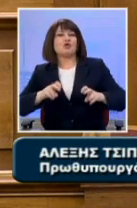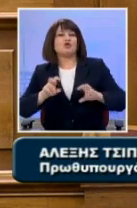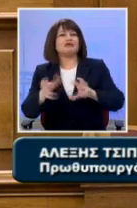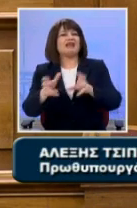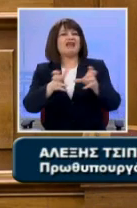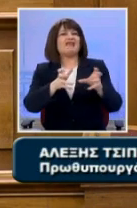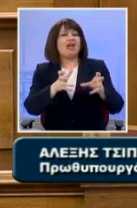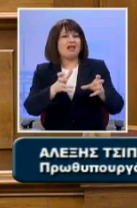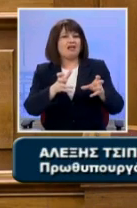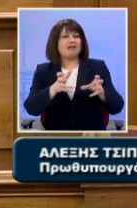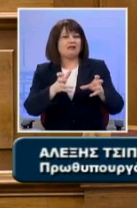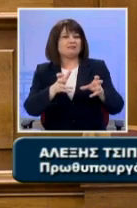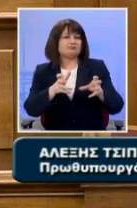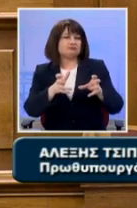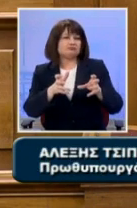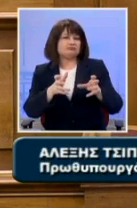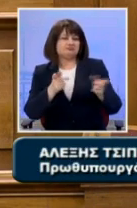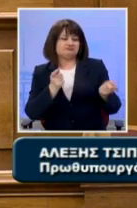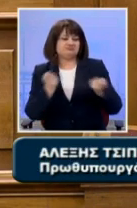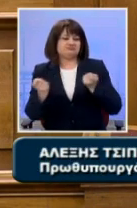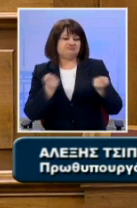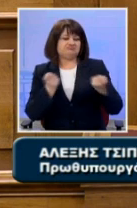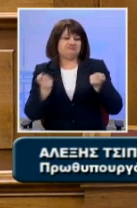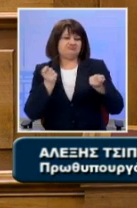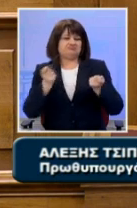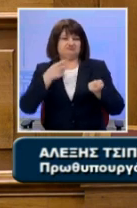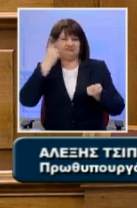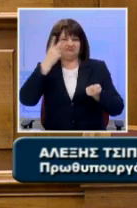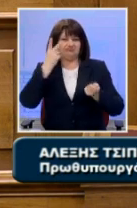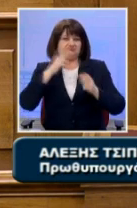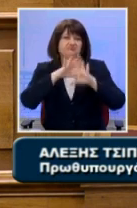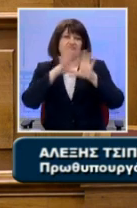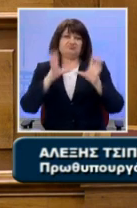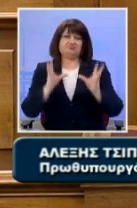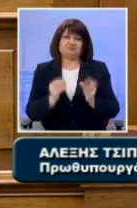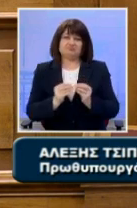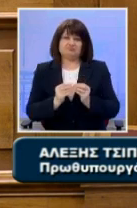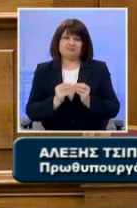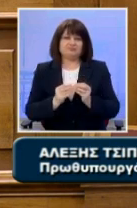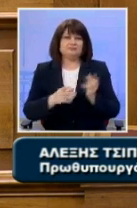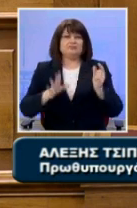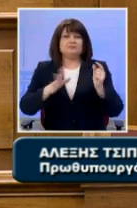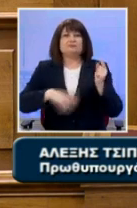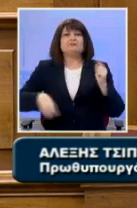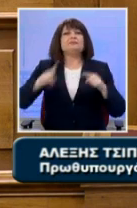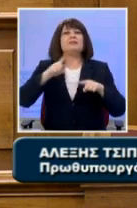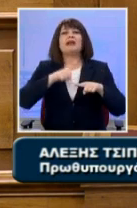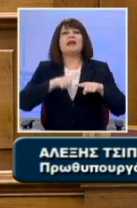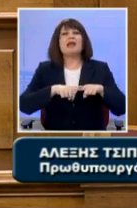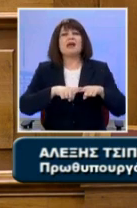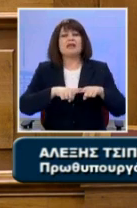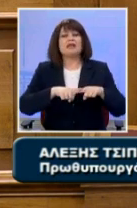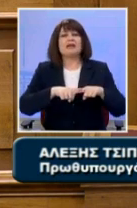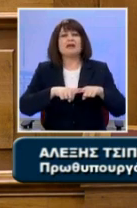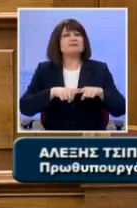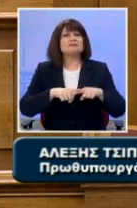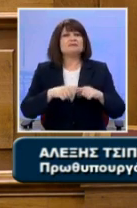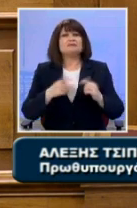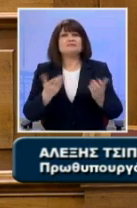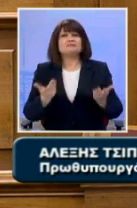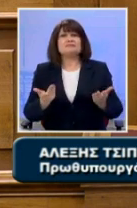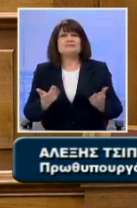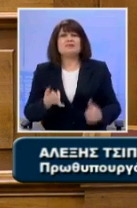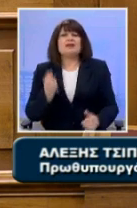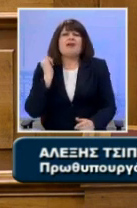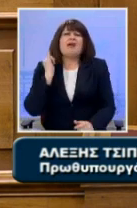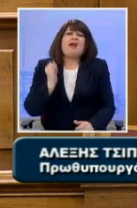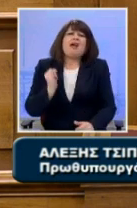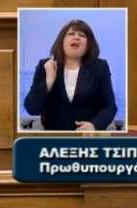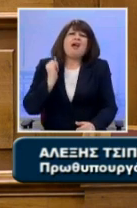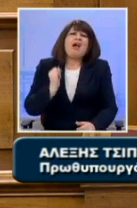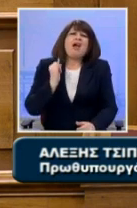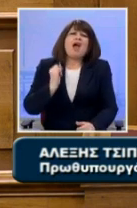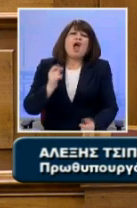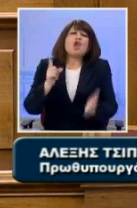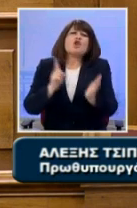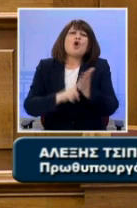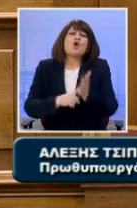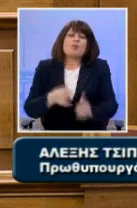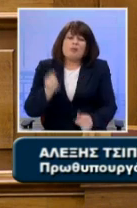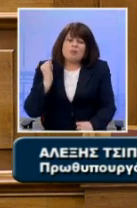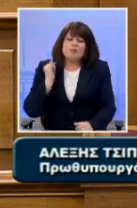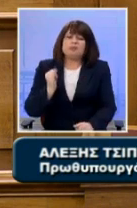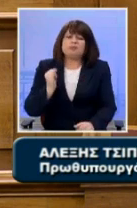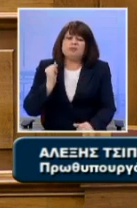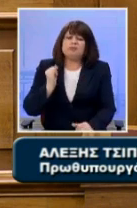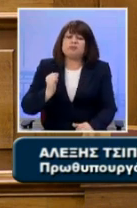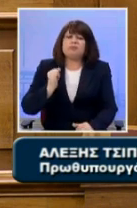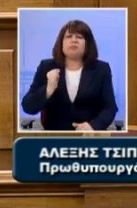κανάλια. Και με αυτά και με αυτά η Ελλάδα σήμερα, η χώρα μας, είναι η πιο καθυστερημένη χώρα στην νομοθεσία